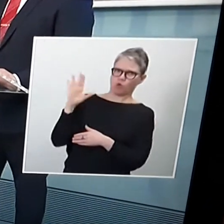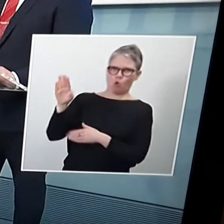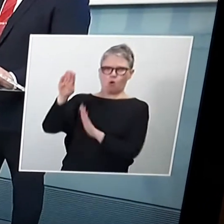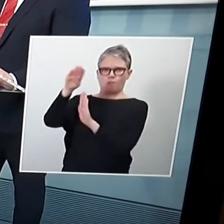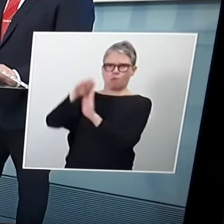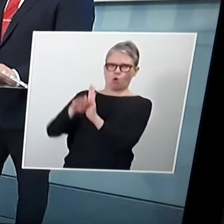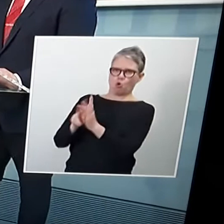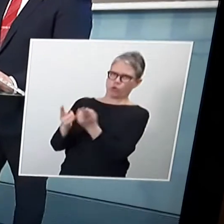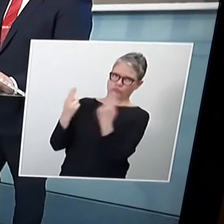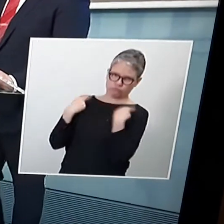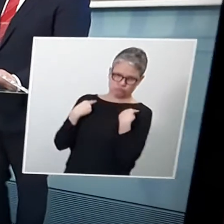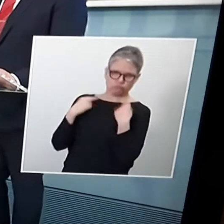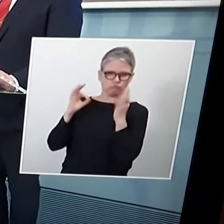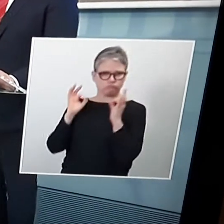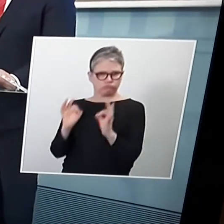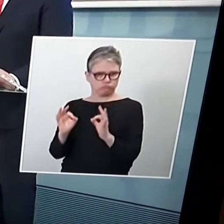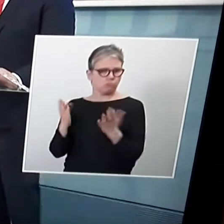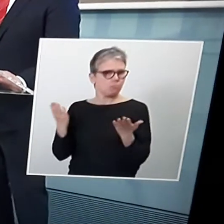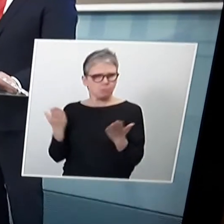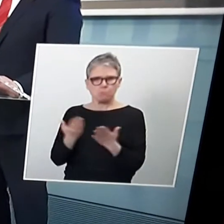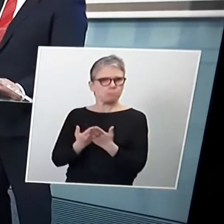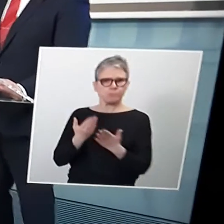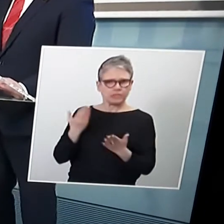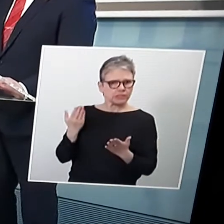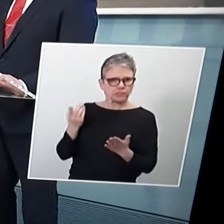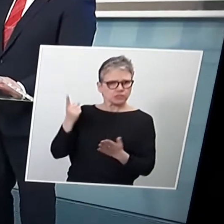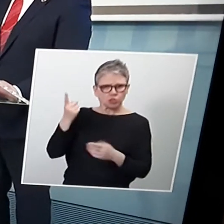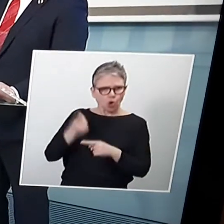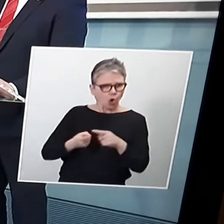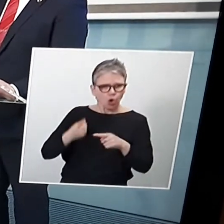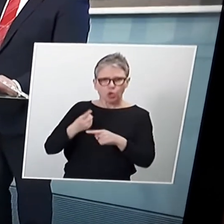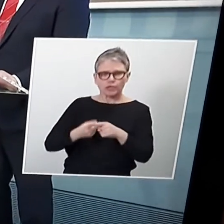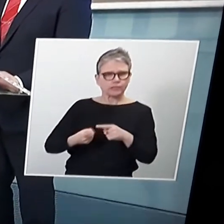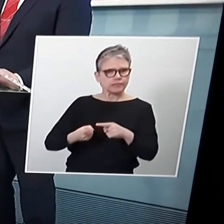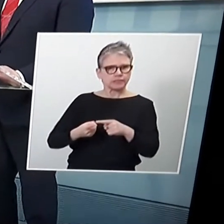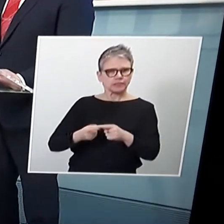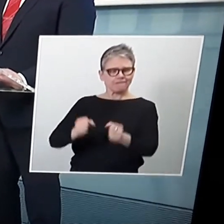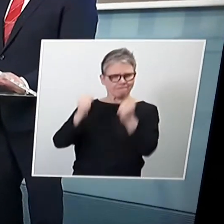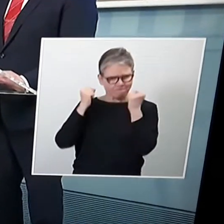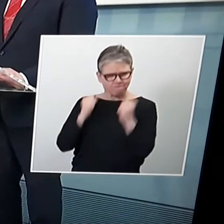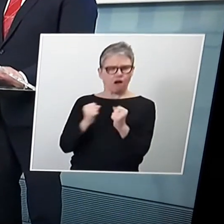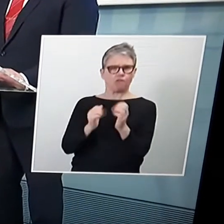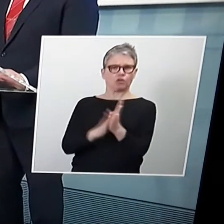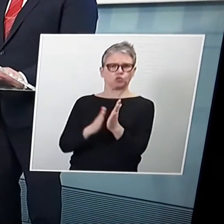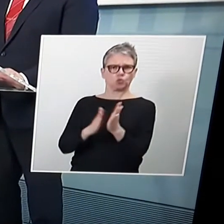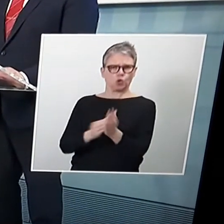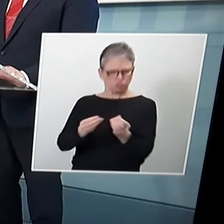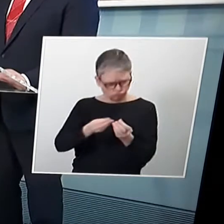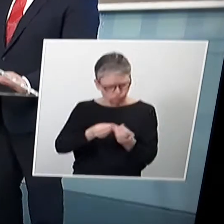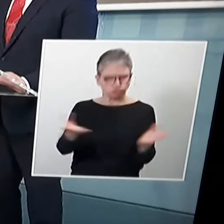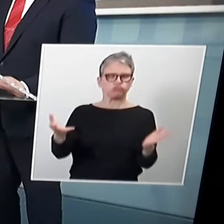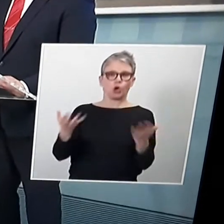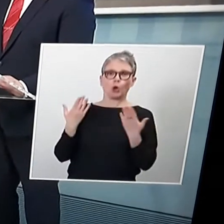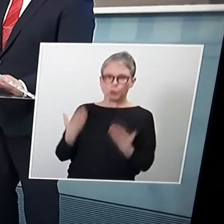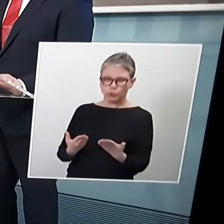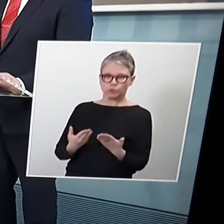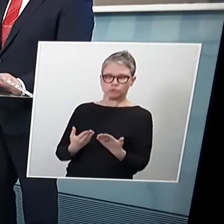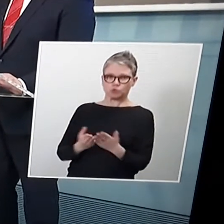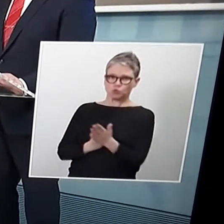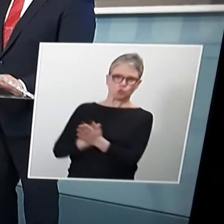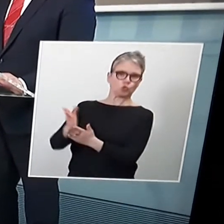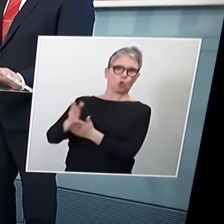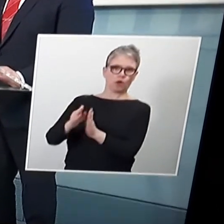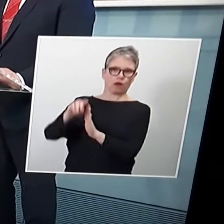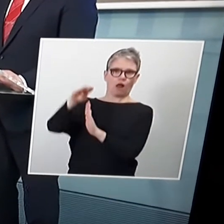ja tehneet, niin minkä takia nyt sitten ei lähdetty siihen, että olisi esimerkiksi annettu oikein vahva suositus, vaan mentiin tämmöiselle lainsäädännön